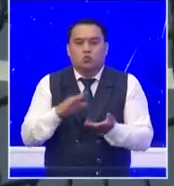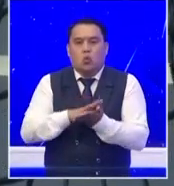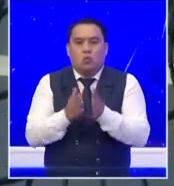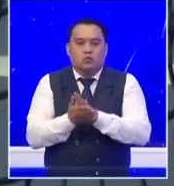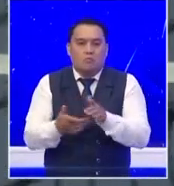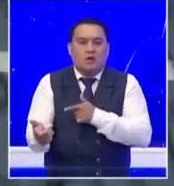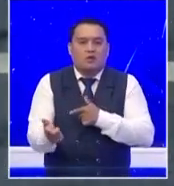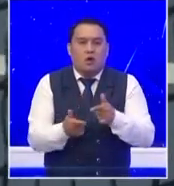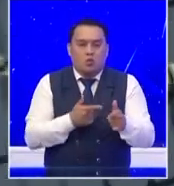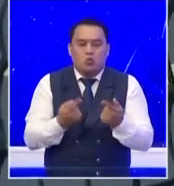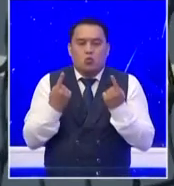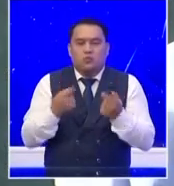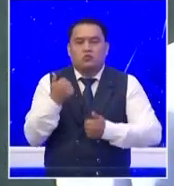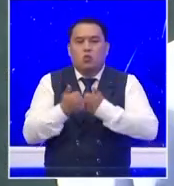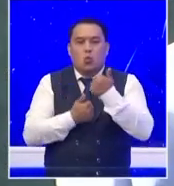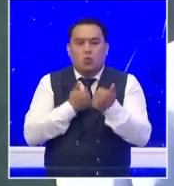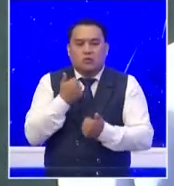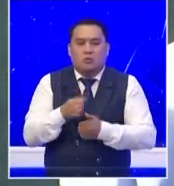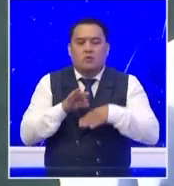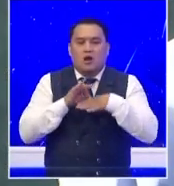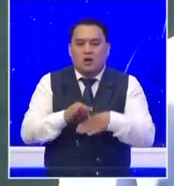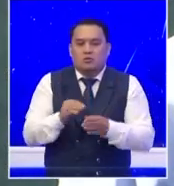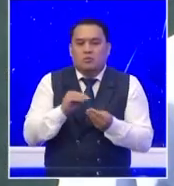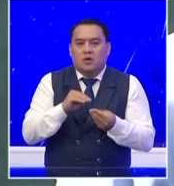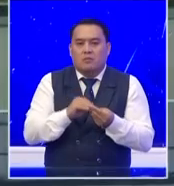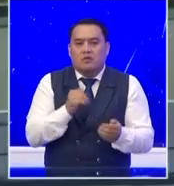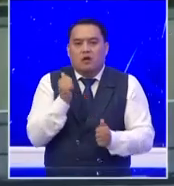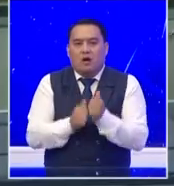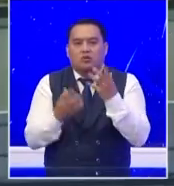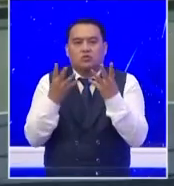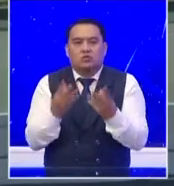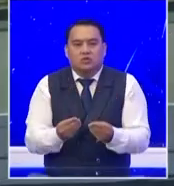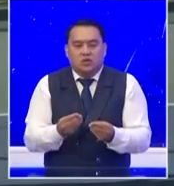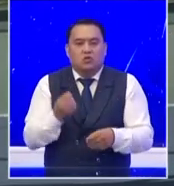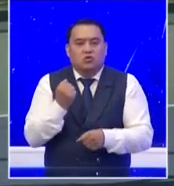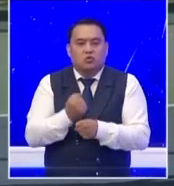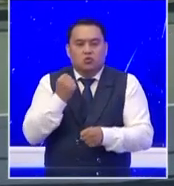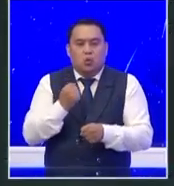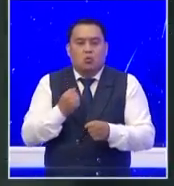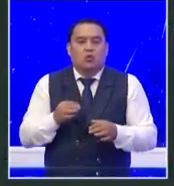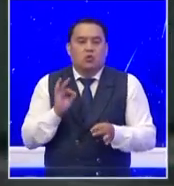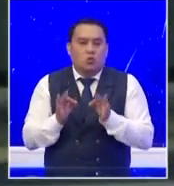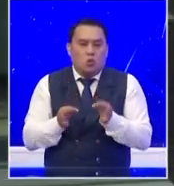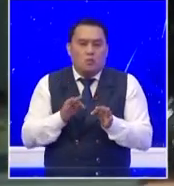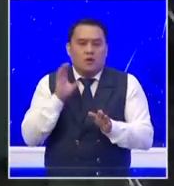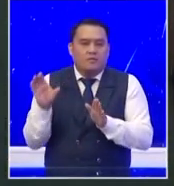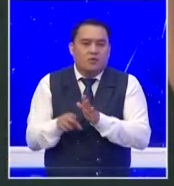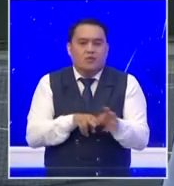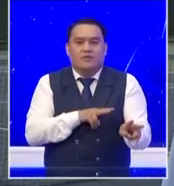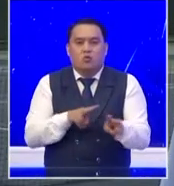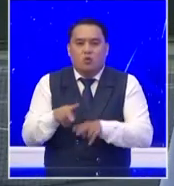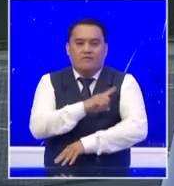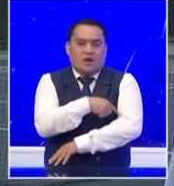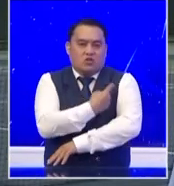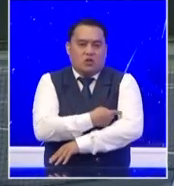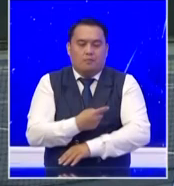для подготовки к крупнейшим турнирам. Занятия проходят в прежнем режиме каждый день, но с соблюдением жестких санитарных норм и под наблюдением врача. С